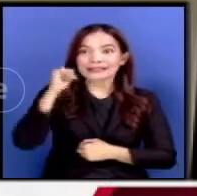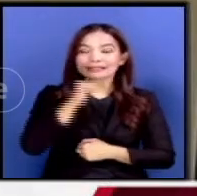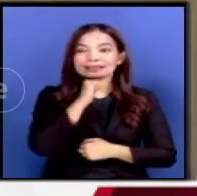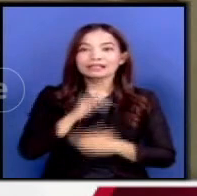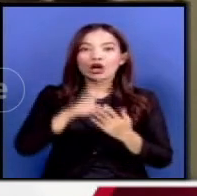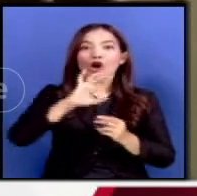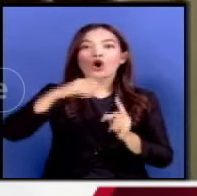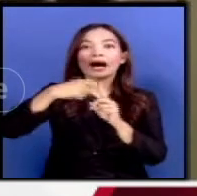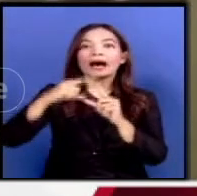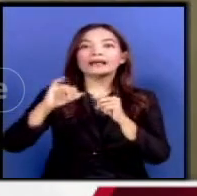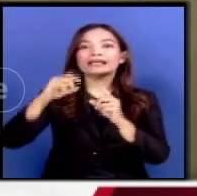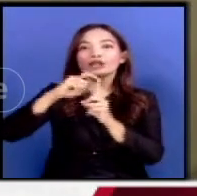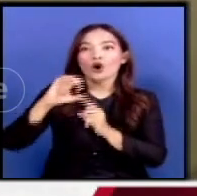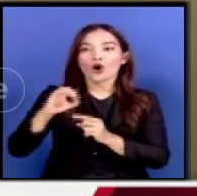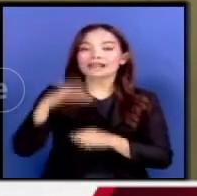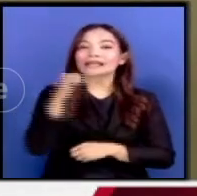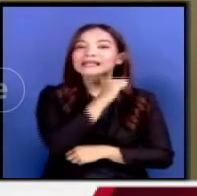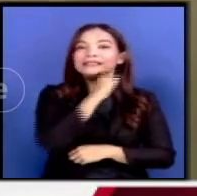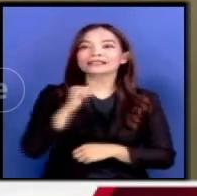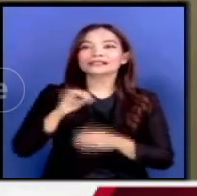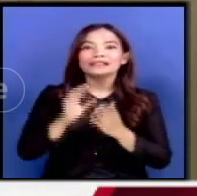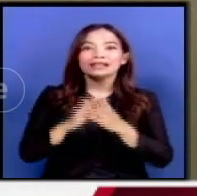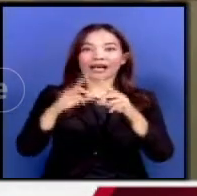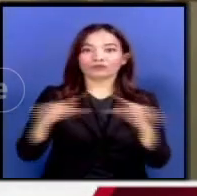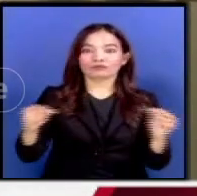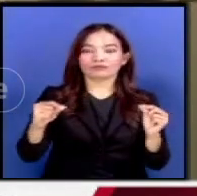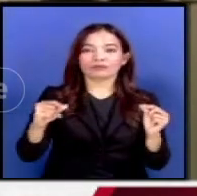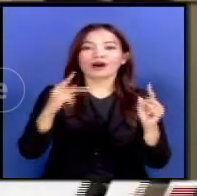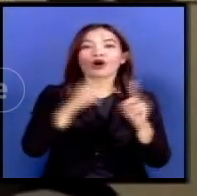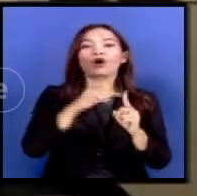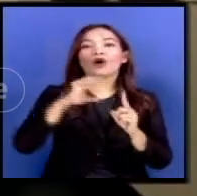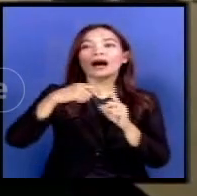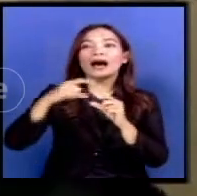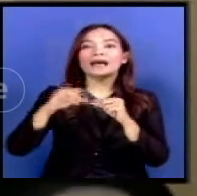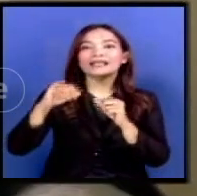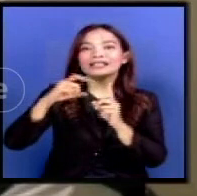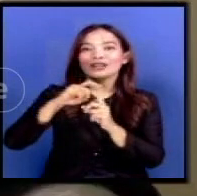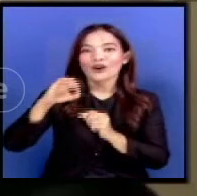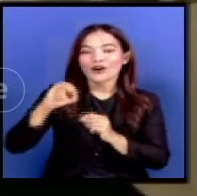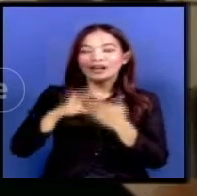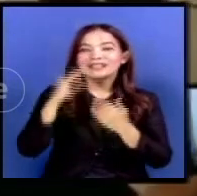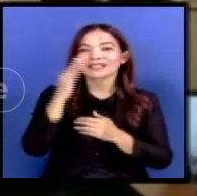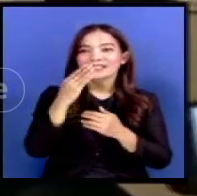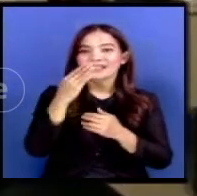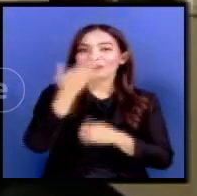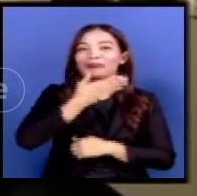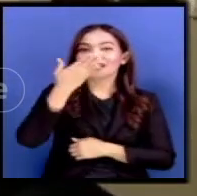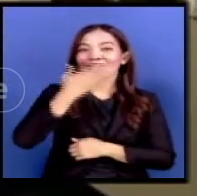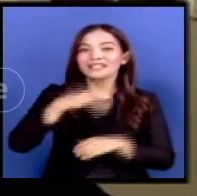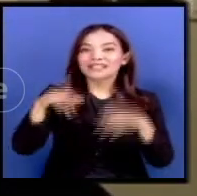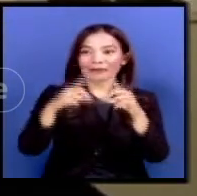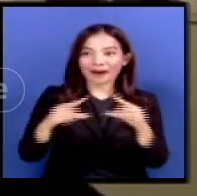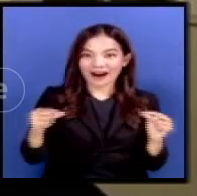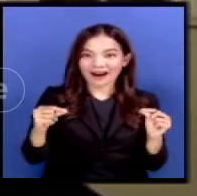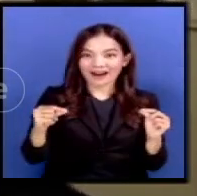bisa? Iya. 1, 2, 3. Hokkaido. Sora akete. Yoko